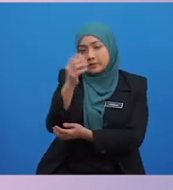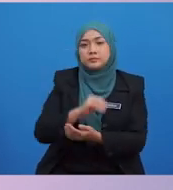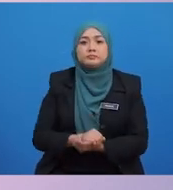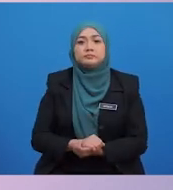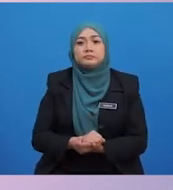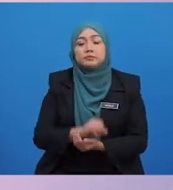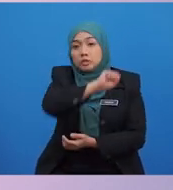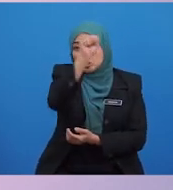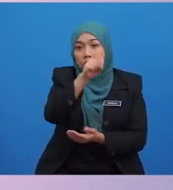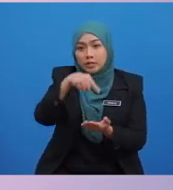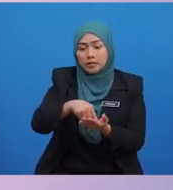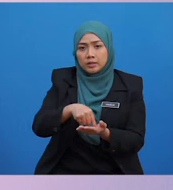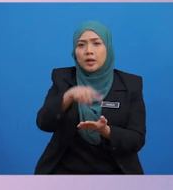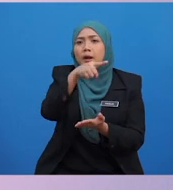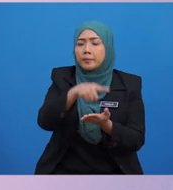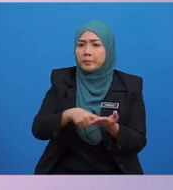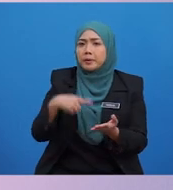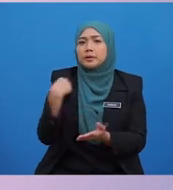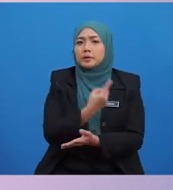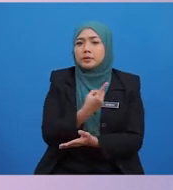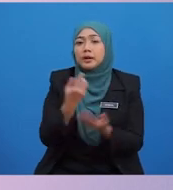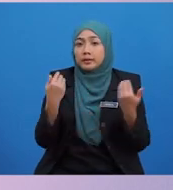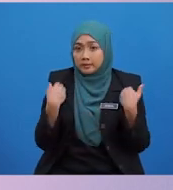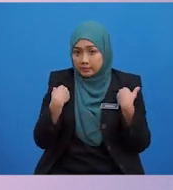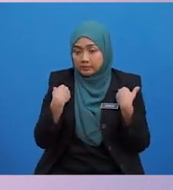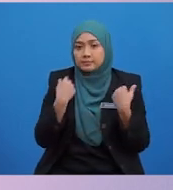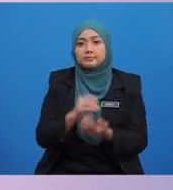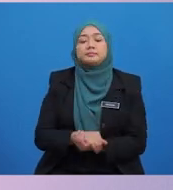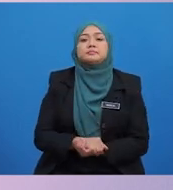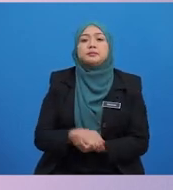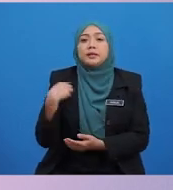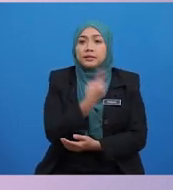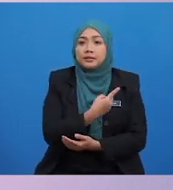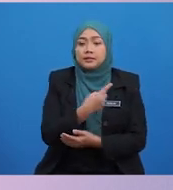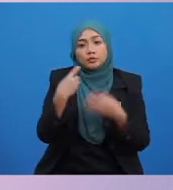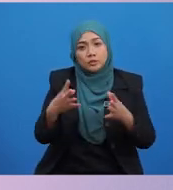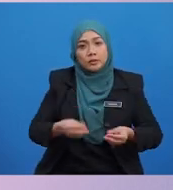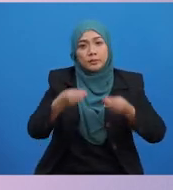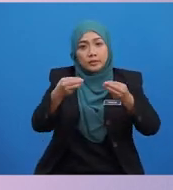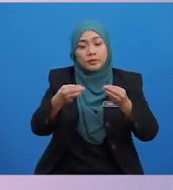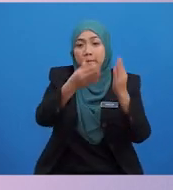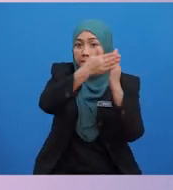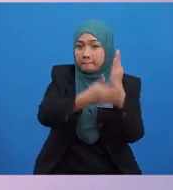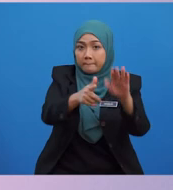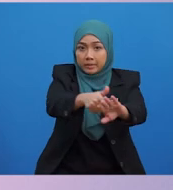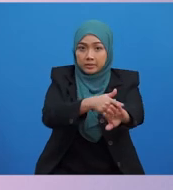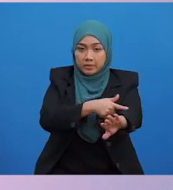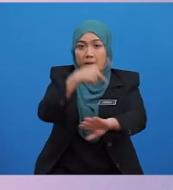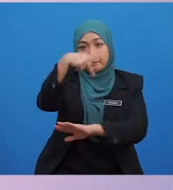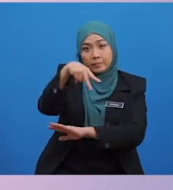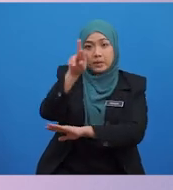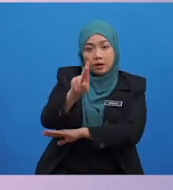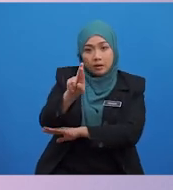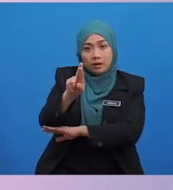ya kita telah diberi panjang Duo Sisi PQ dan QR setelah sudut Q yang